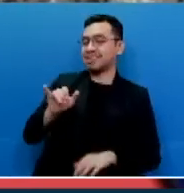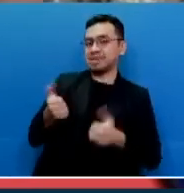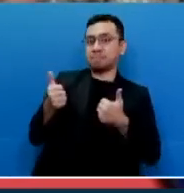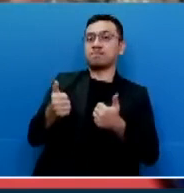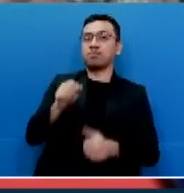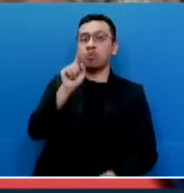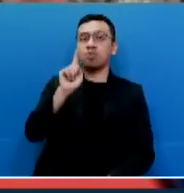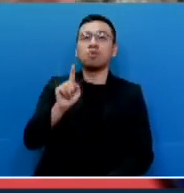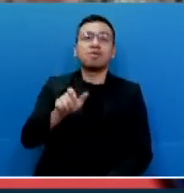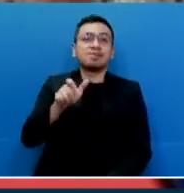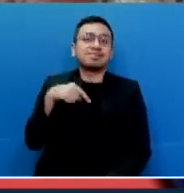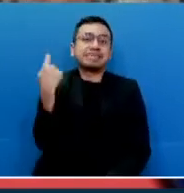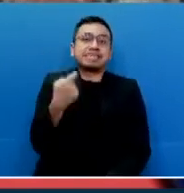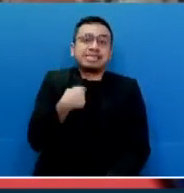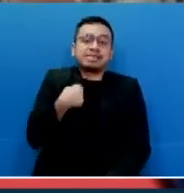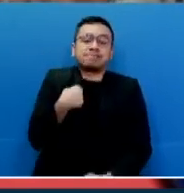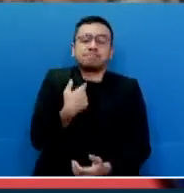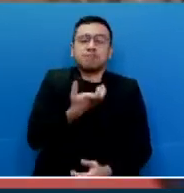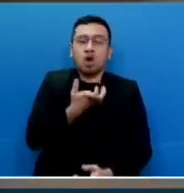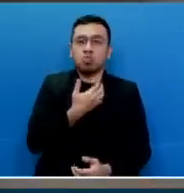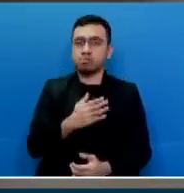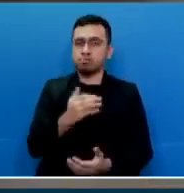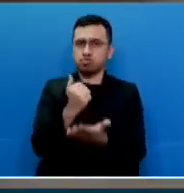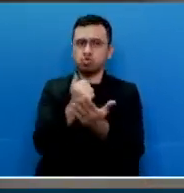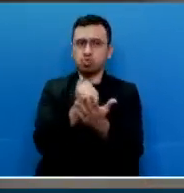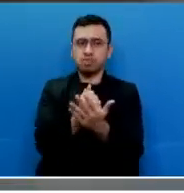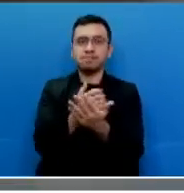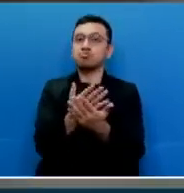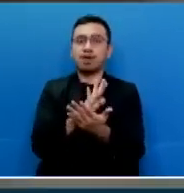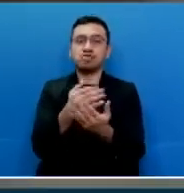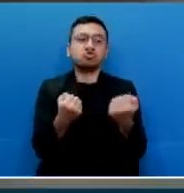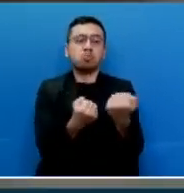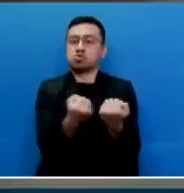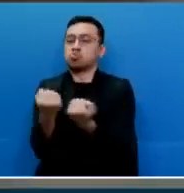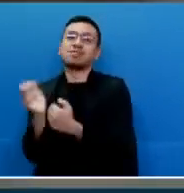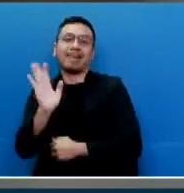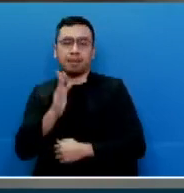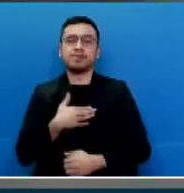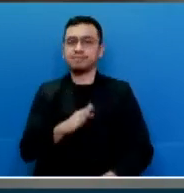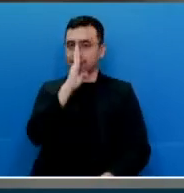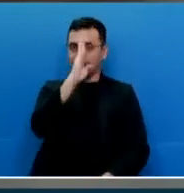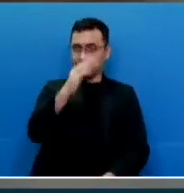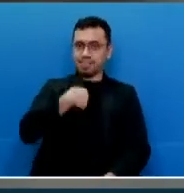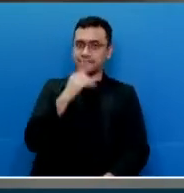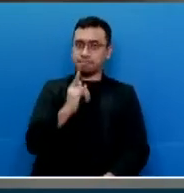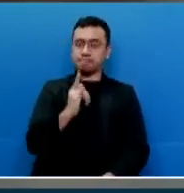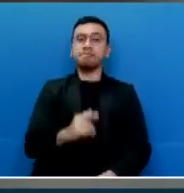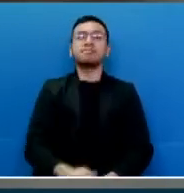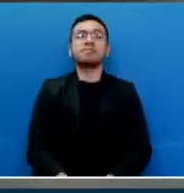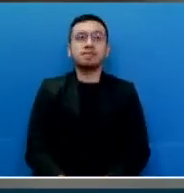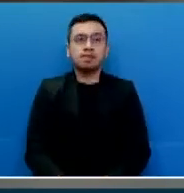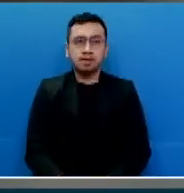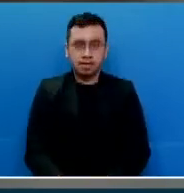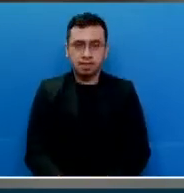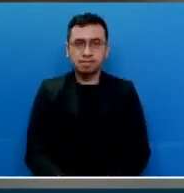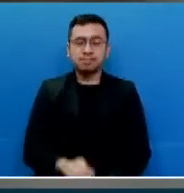t kan saya di sini mencoba objektif karena ada ee di kubu yang lain juga pasti melihat bahwa ini tadi